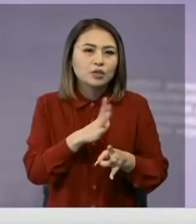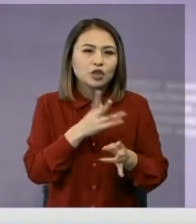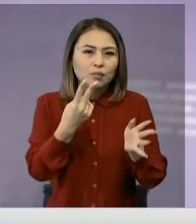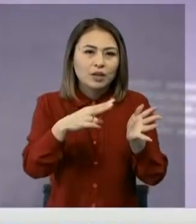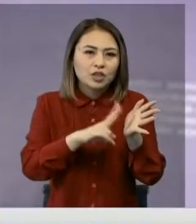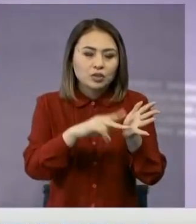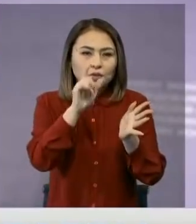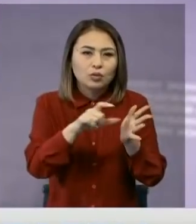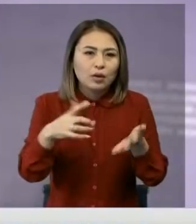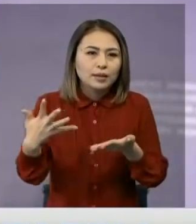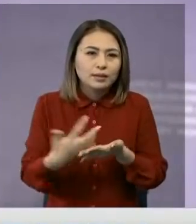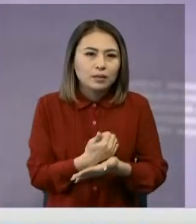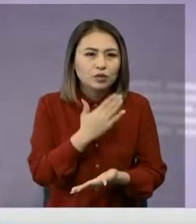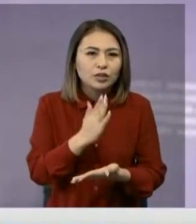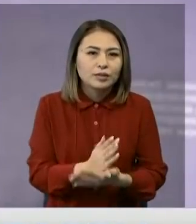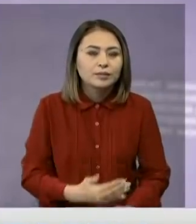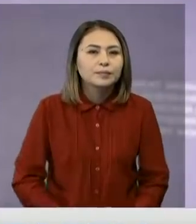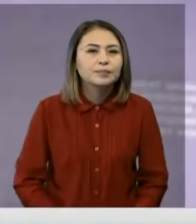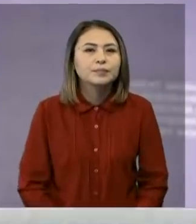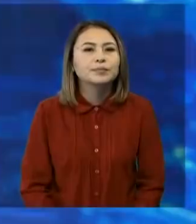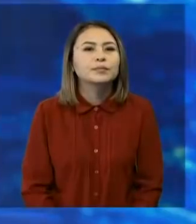27 тұлға анықталып жатыр.